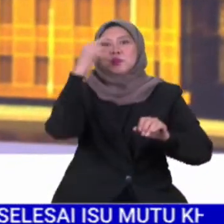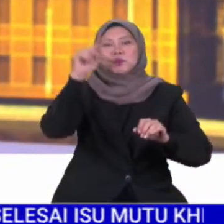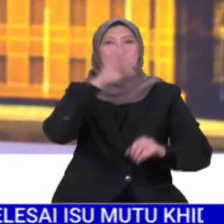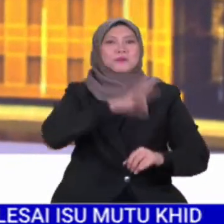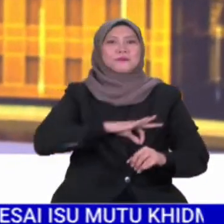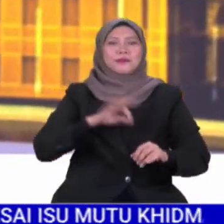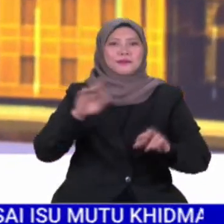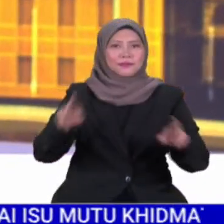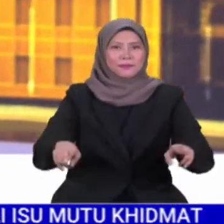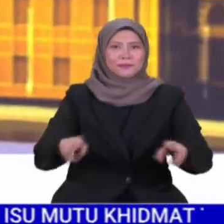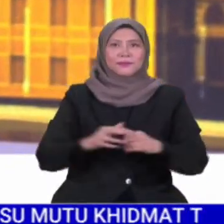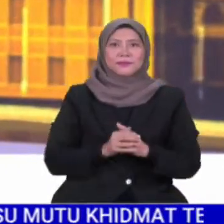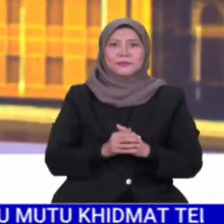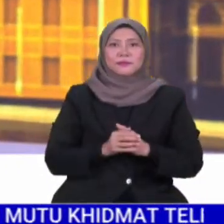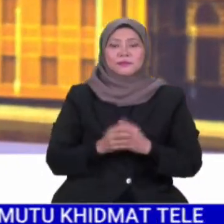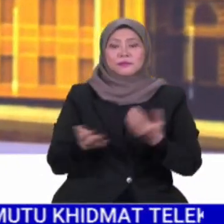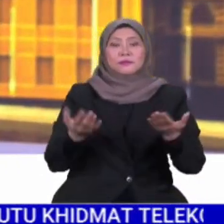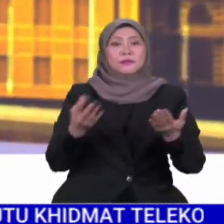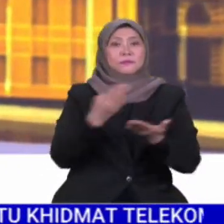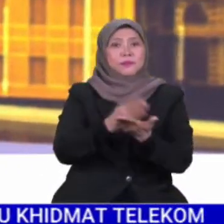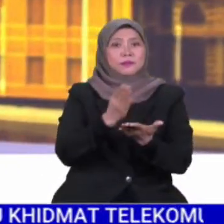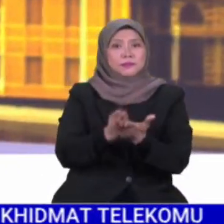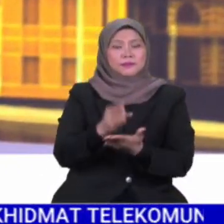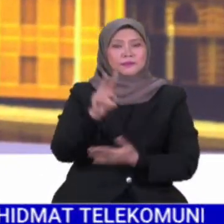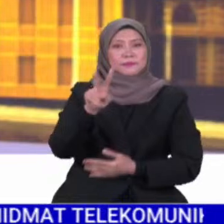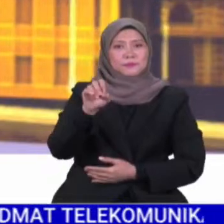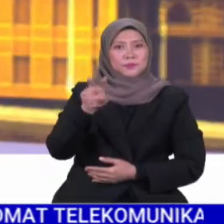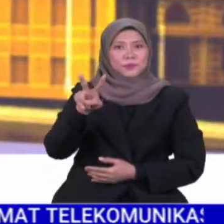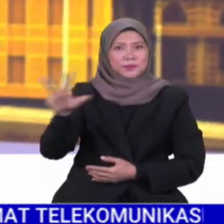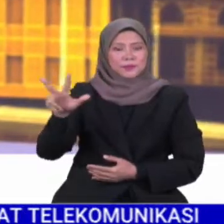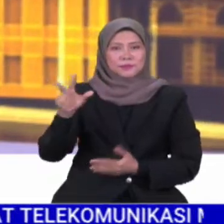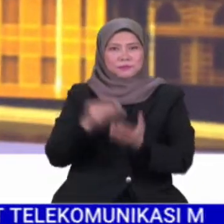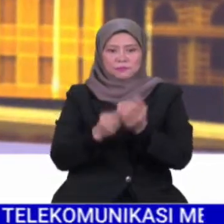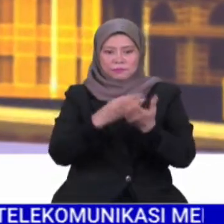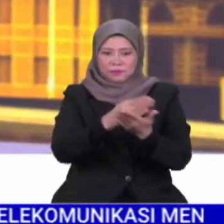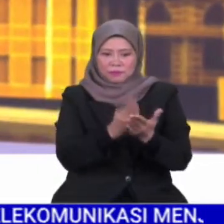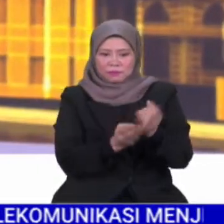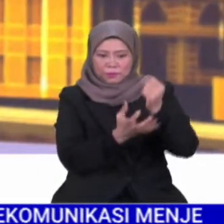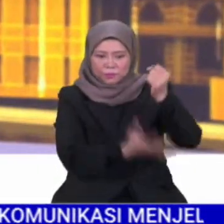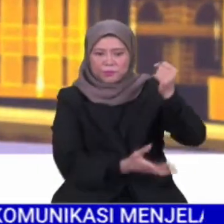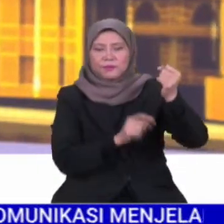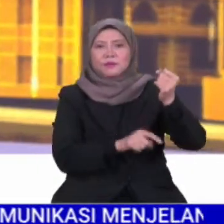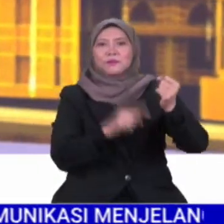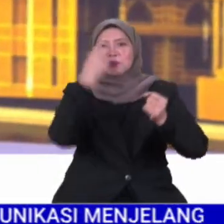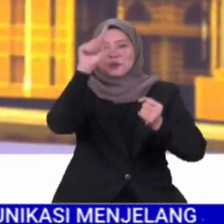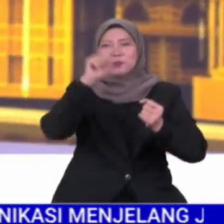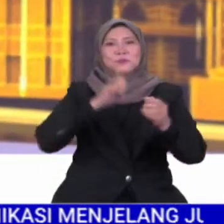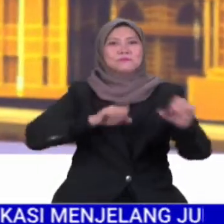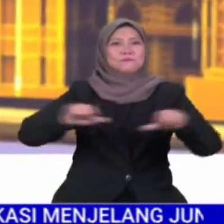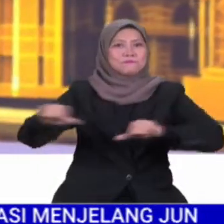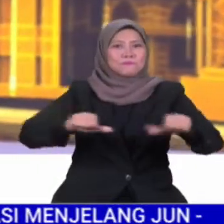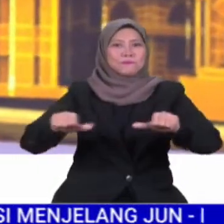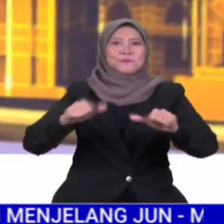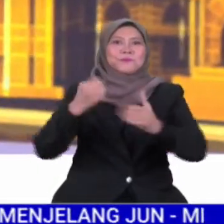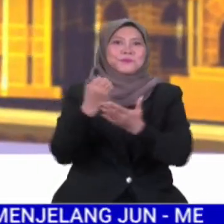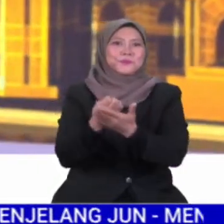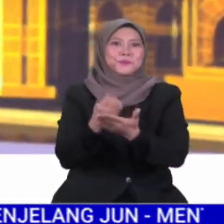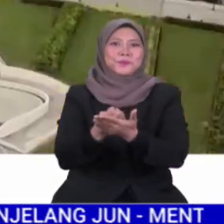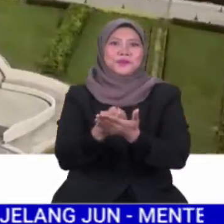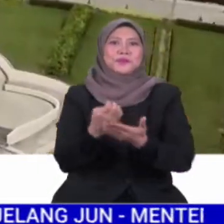rakyat. Juga menyediakan peruntukan belanjawan 2023 yang lebih besar bagi merancakkan aktiviti ekonomi.